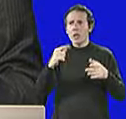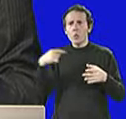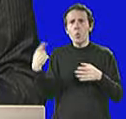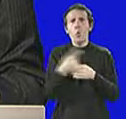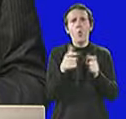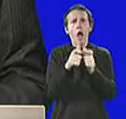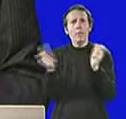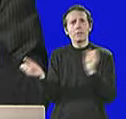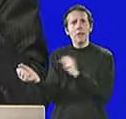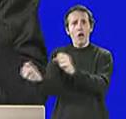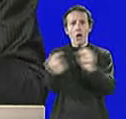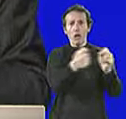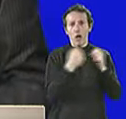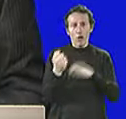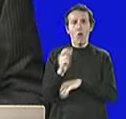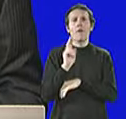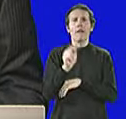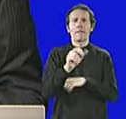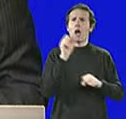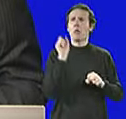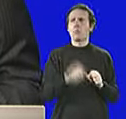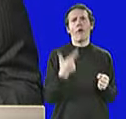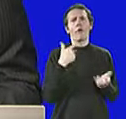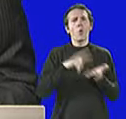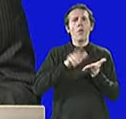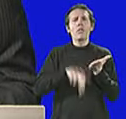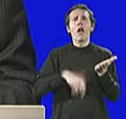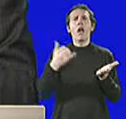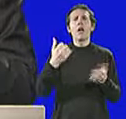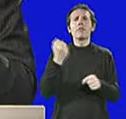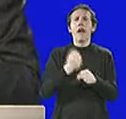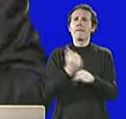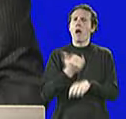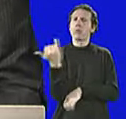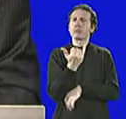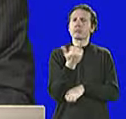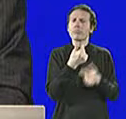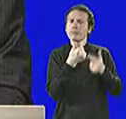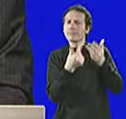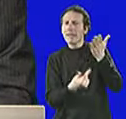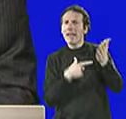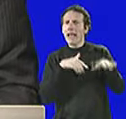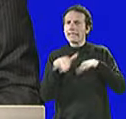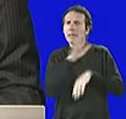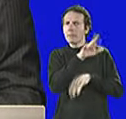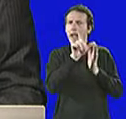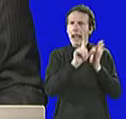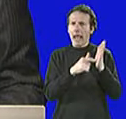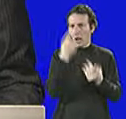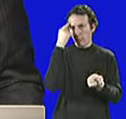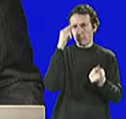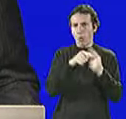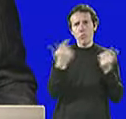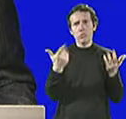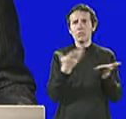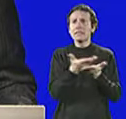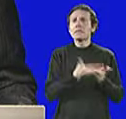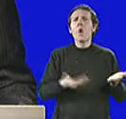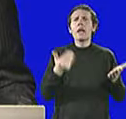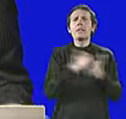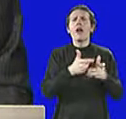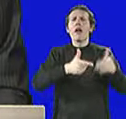l'entreprise permettra de s'affranchir du contrat de travail et de certaines dispositions légales pour faire face à une